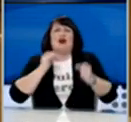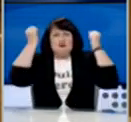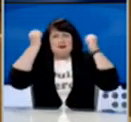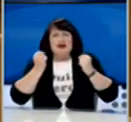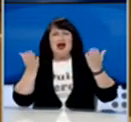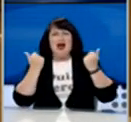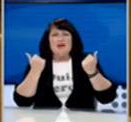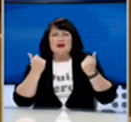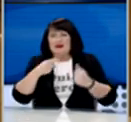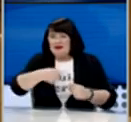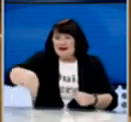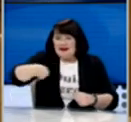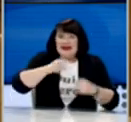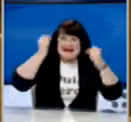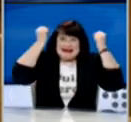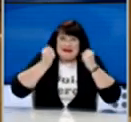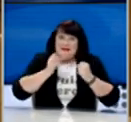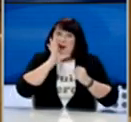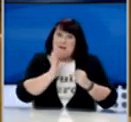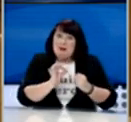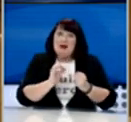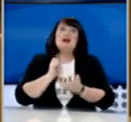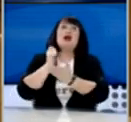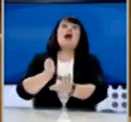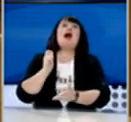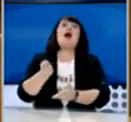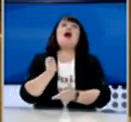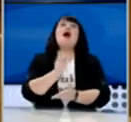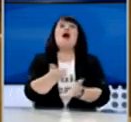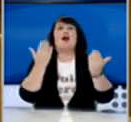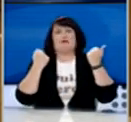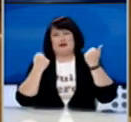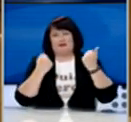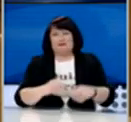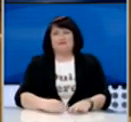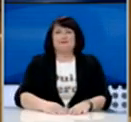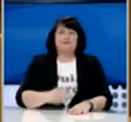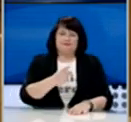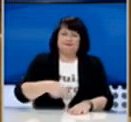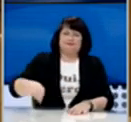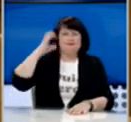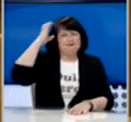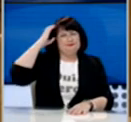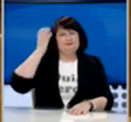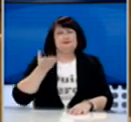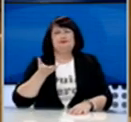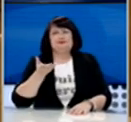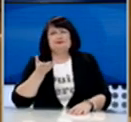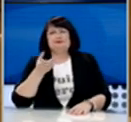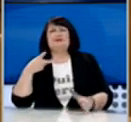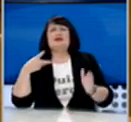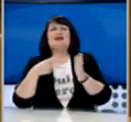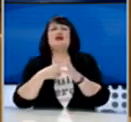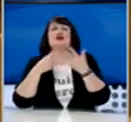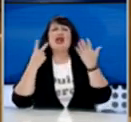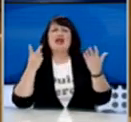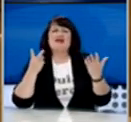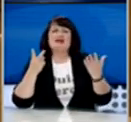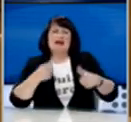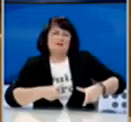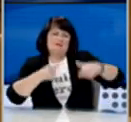και δεν αποζημιώθηκαν οι άνθρωποι που έπαθαν πραγματικά ζημιές βεβαίως όλοι θυμόμαστε το τι είχε γίνει το 2007 στην